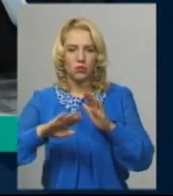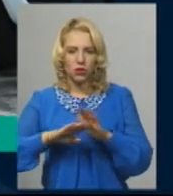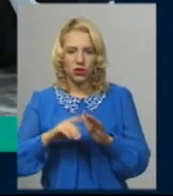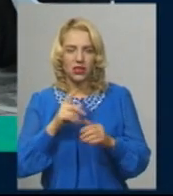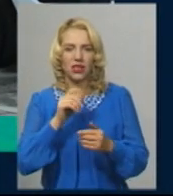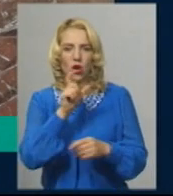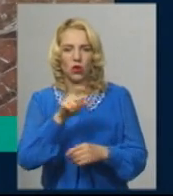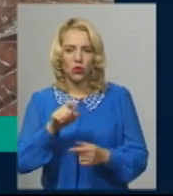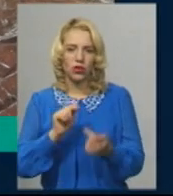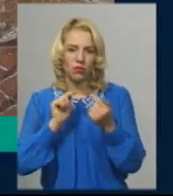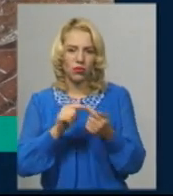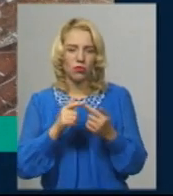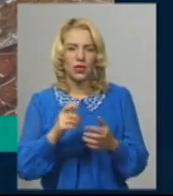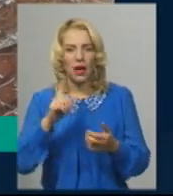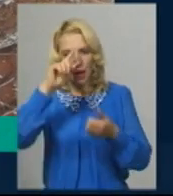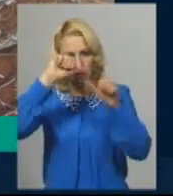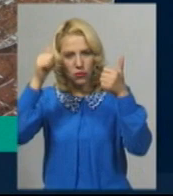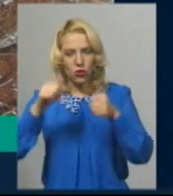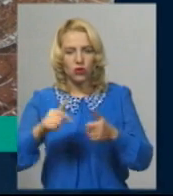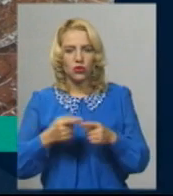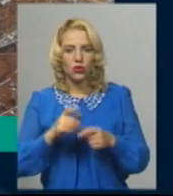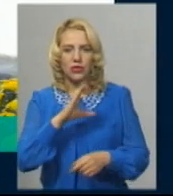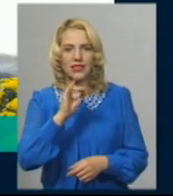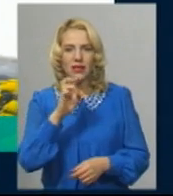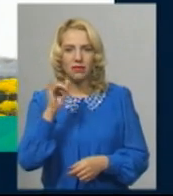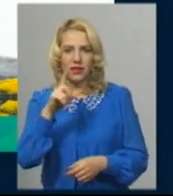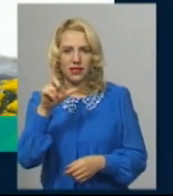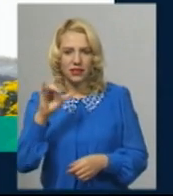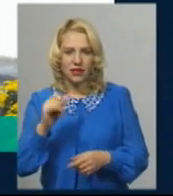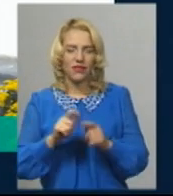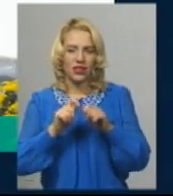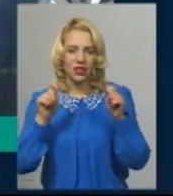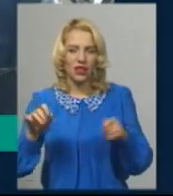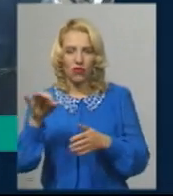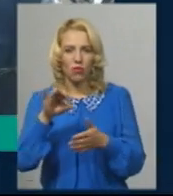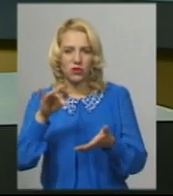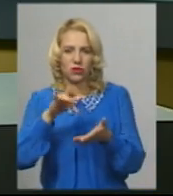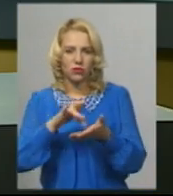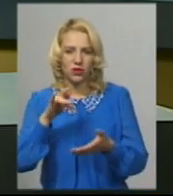загиблому під час виконання службових обов'язків рятувальнику Петру Сибізі відкрили сьогодні в обласному центрі.